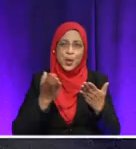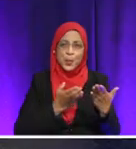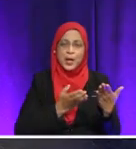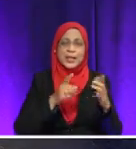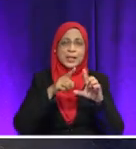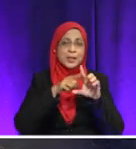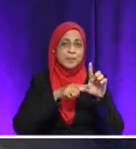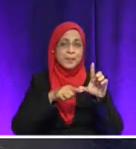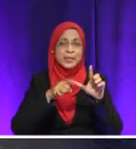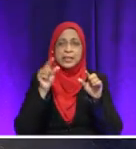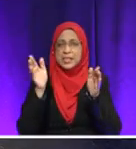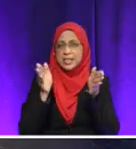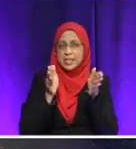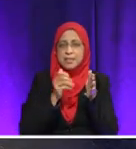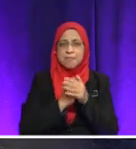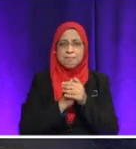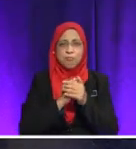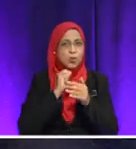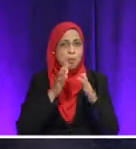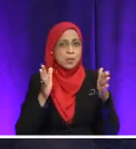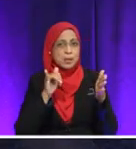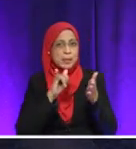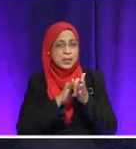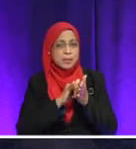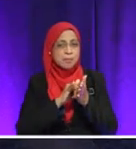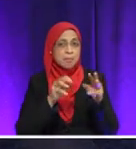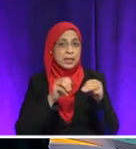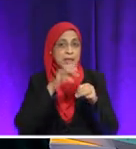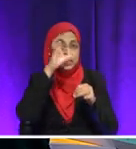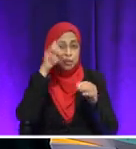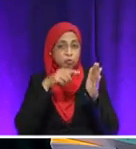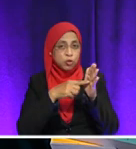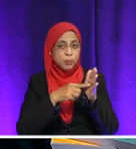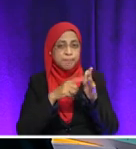tapi untuk dalam kelas latihan macam kita buat lukisan yang besar-besar